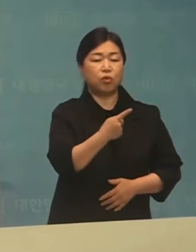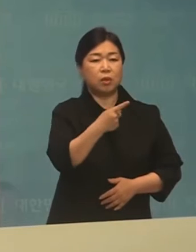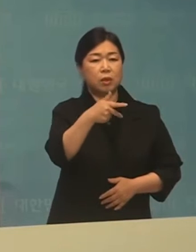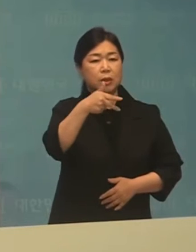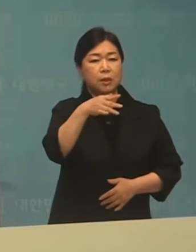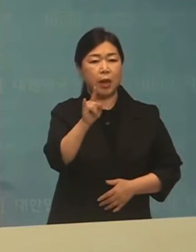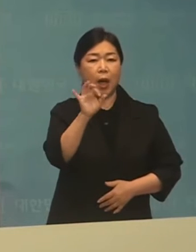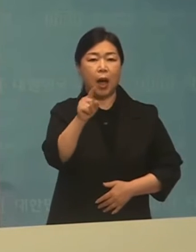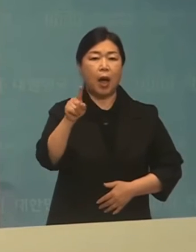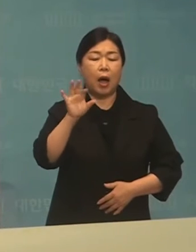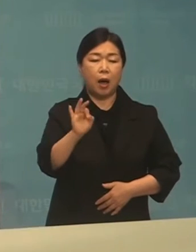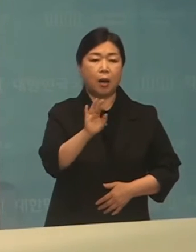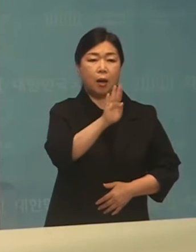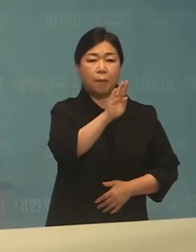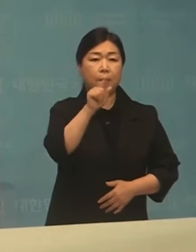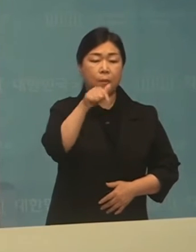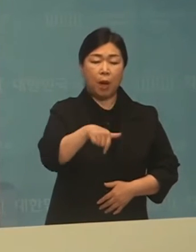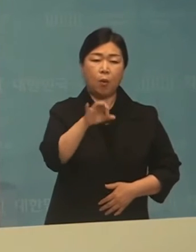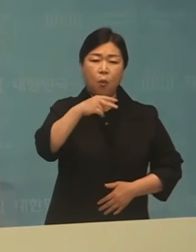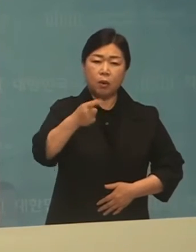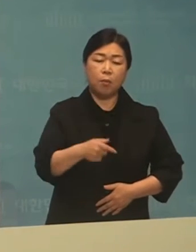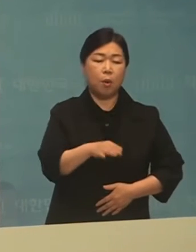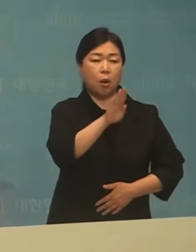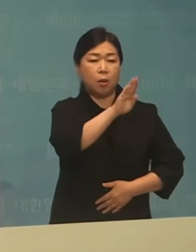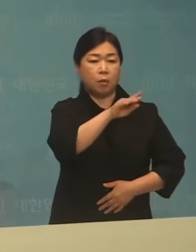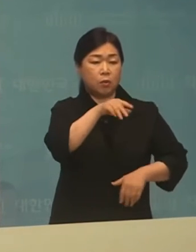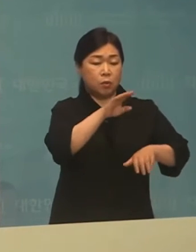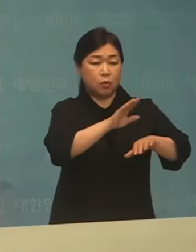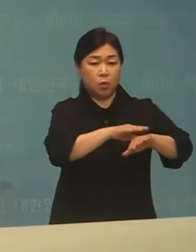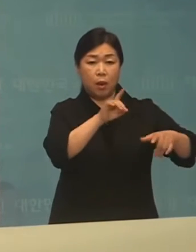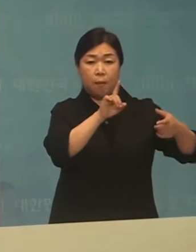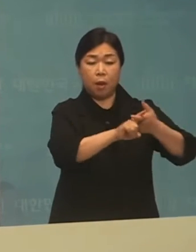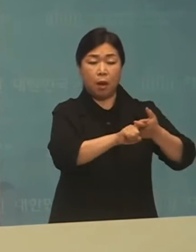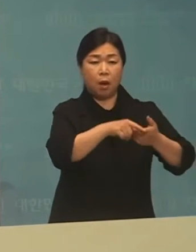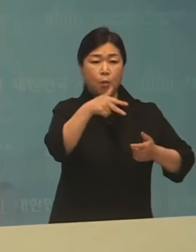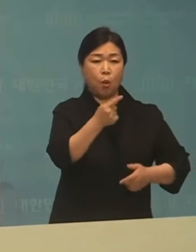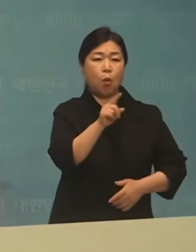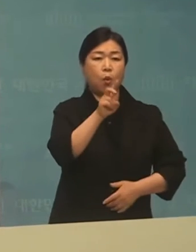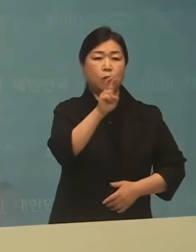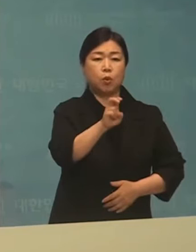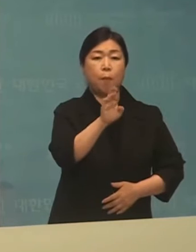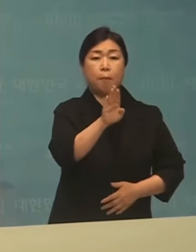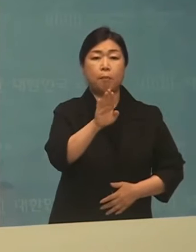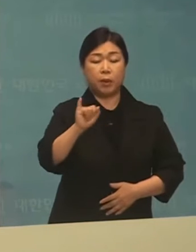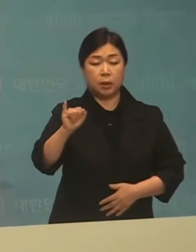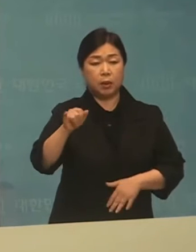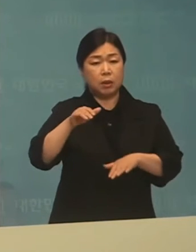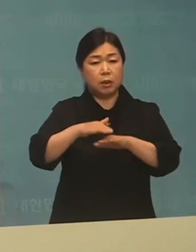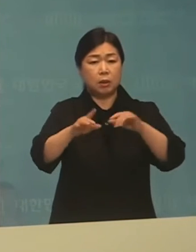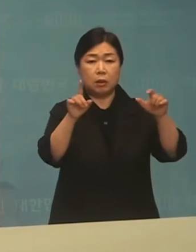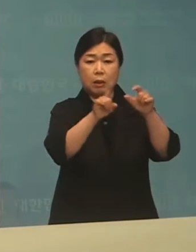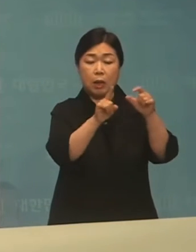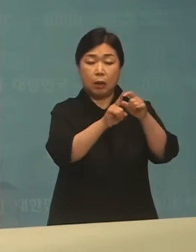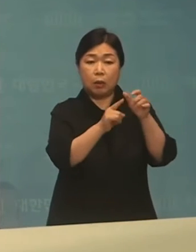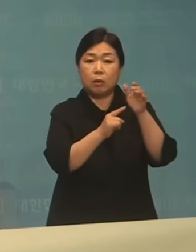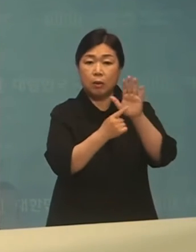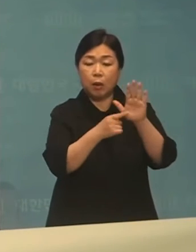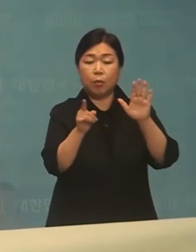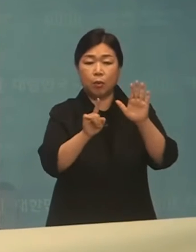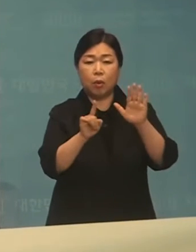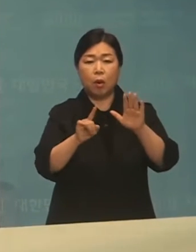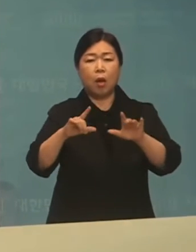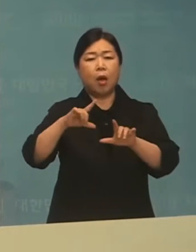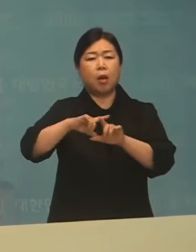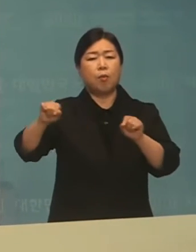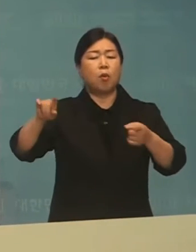박원순, 좌파 좀비 이런 일배식 표현을 일상적으로